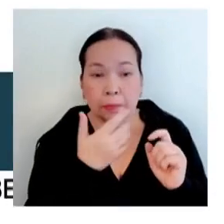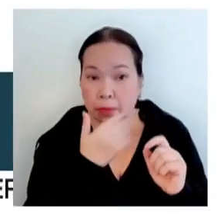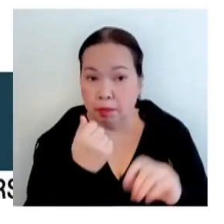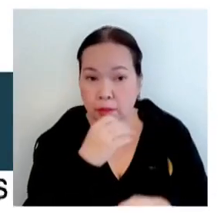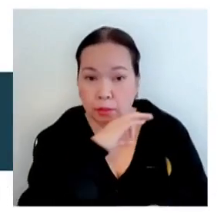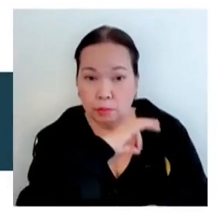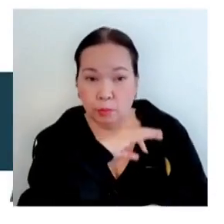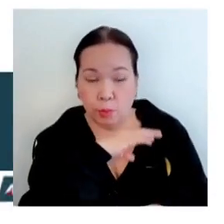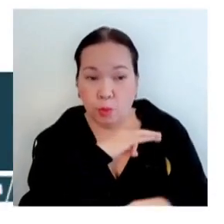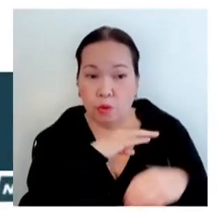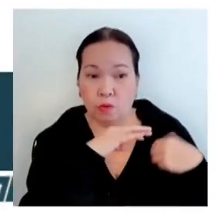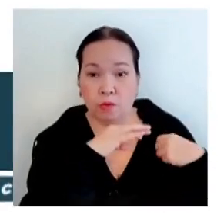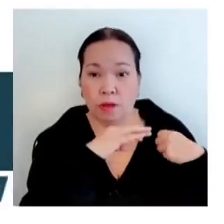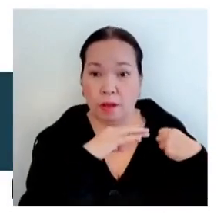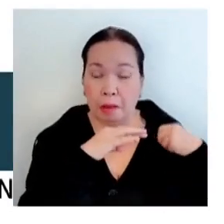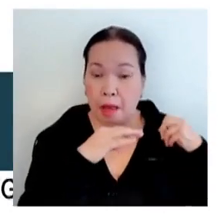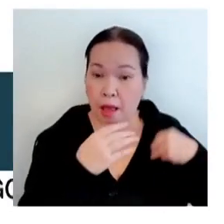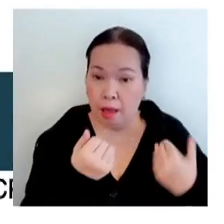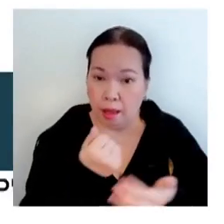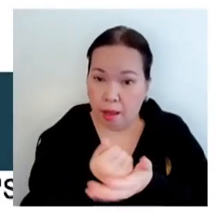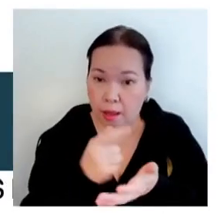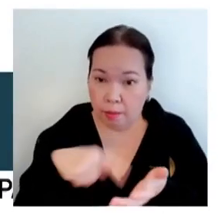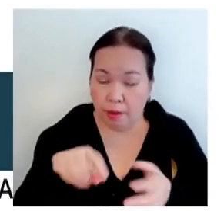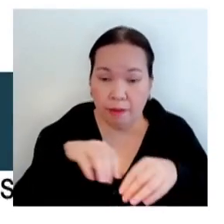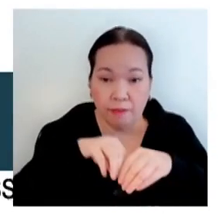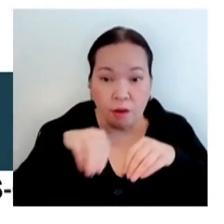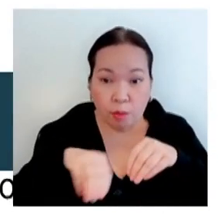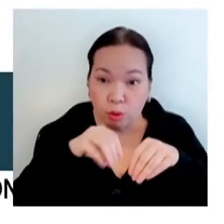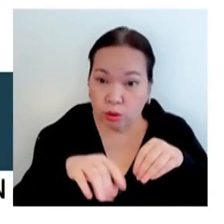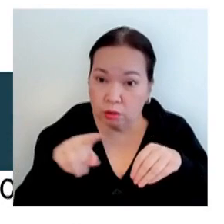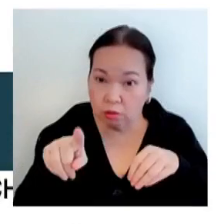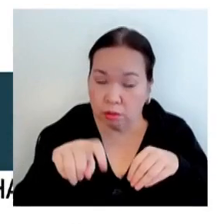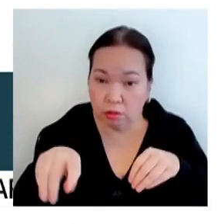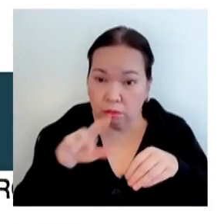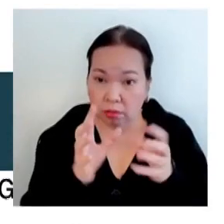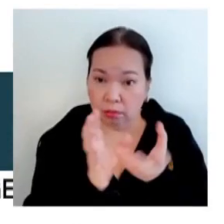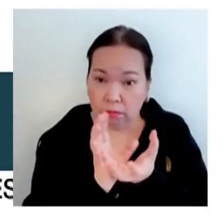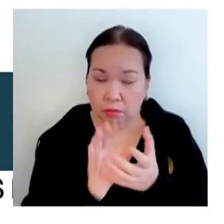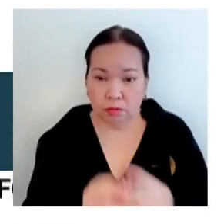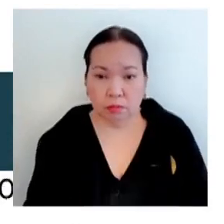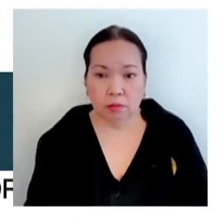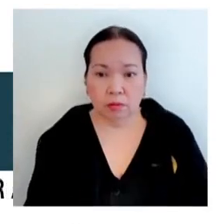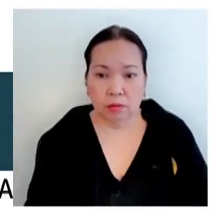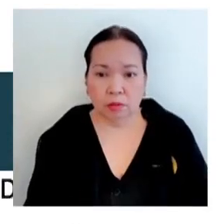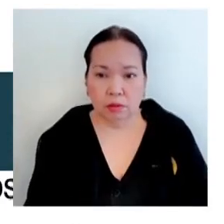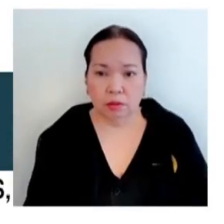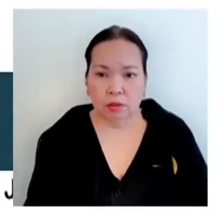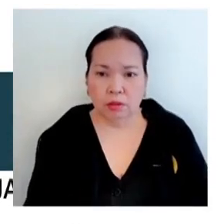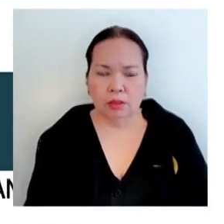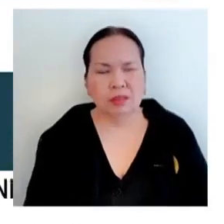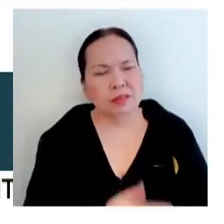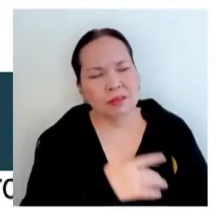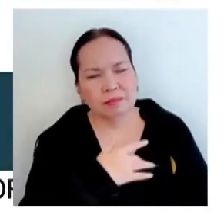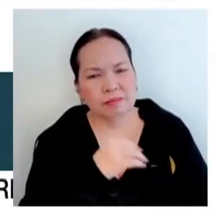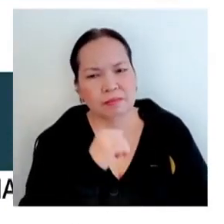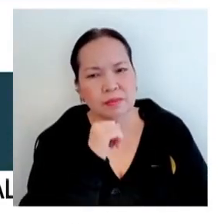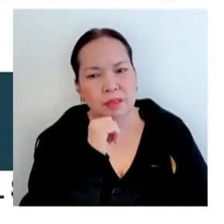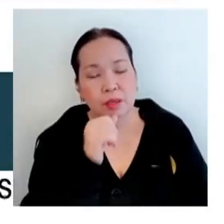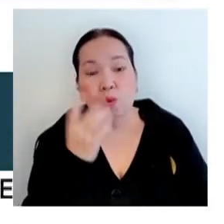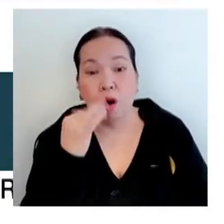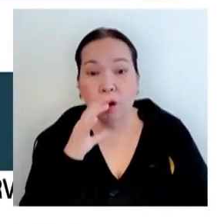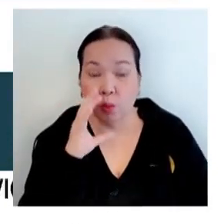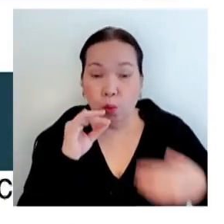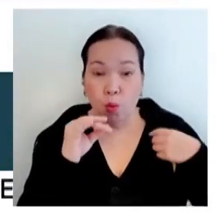sektor po ninyo? Yung repeal Ngayon hindi, no? Kasi yung collection